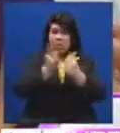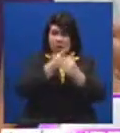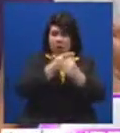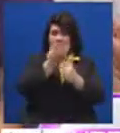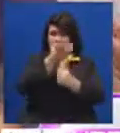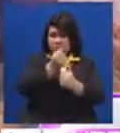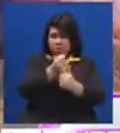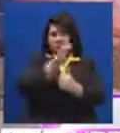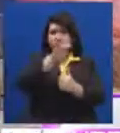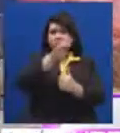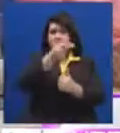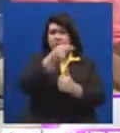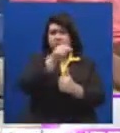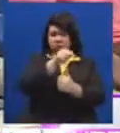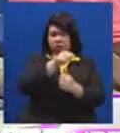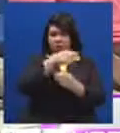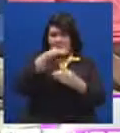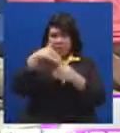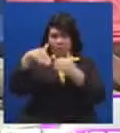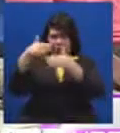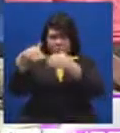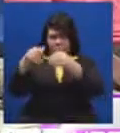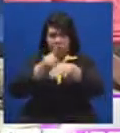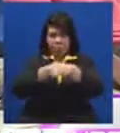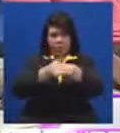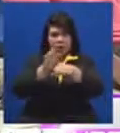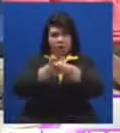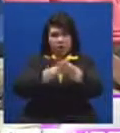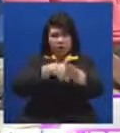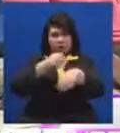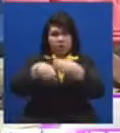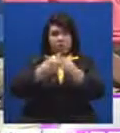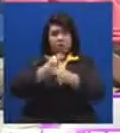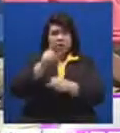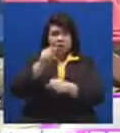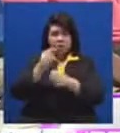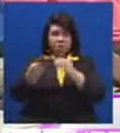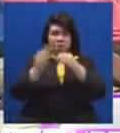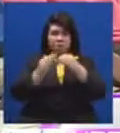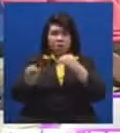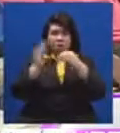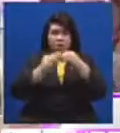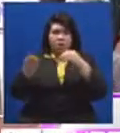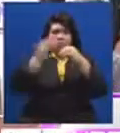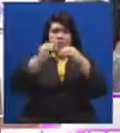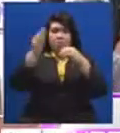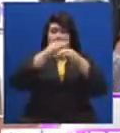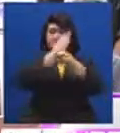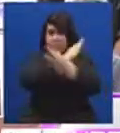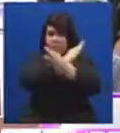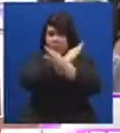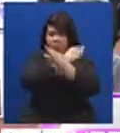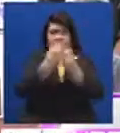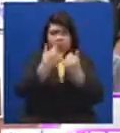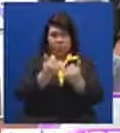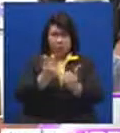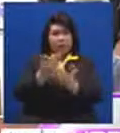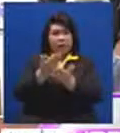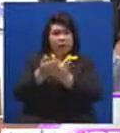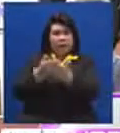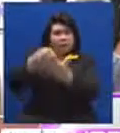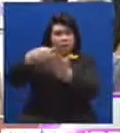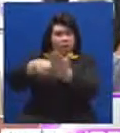ำนวน 40,000 บาทเมื่อเวลาผ่านไปกว่า20ปีมีการคิดดอกเบี้ยทบต้นจนปัจจุบันมีจำนวนเงินที่เป็นหนี้นายเฉลียว